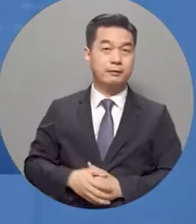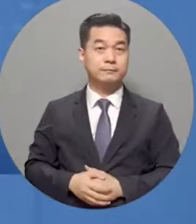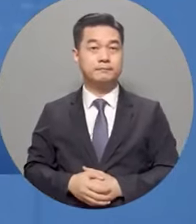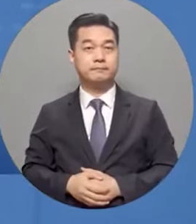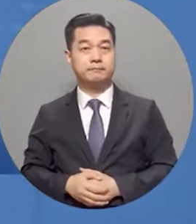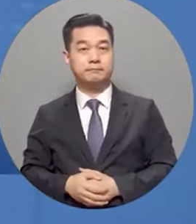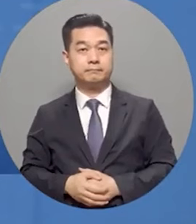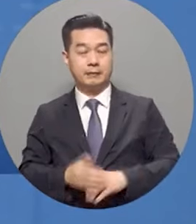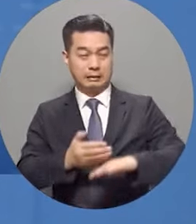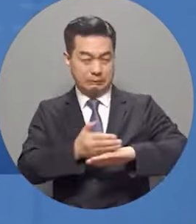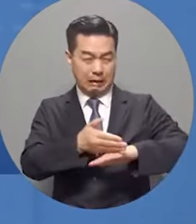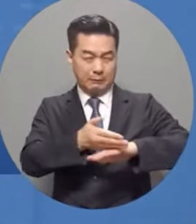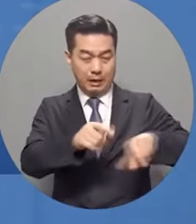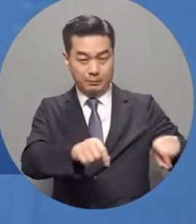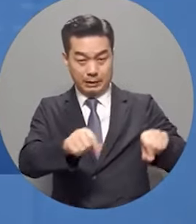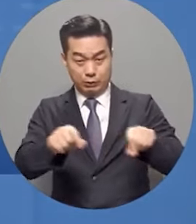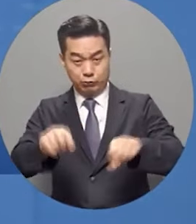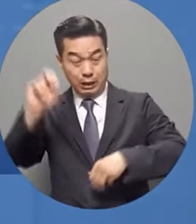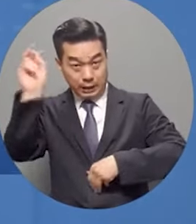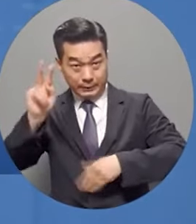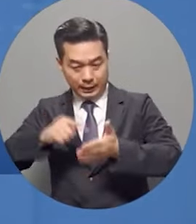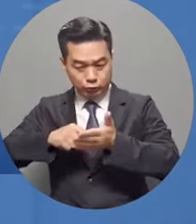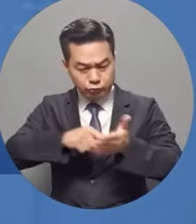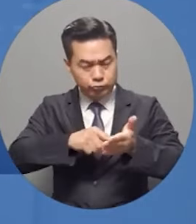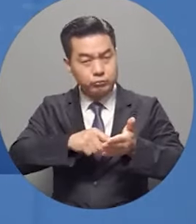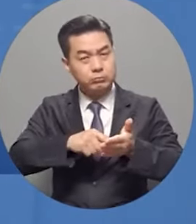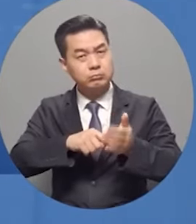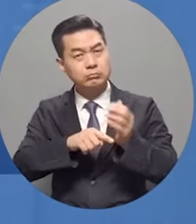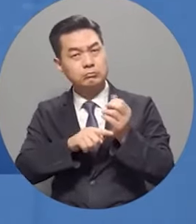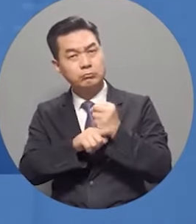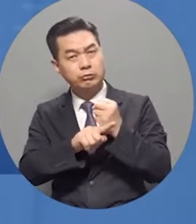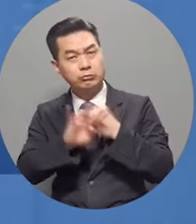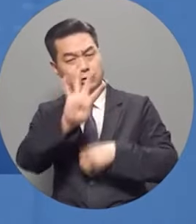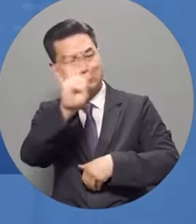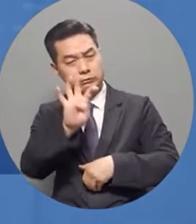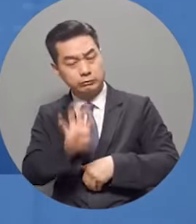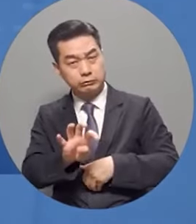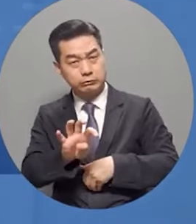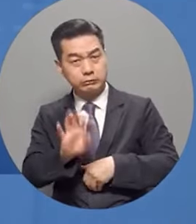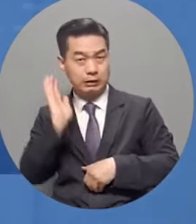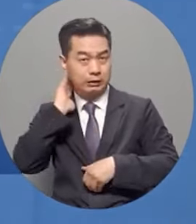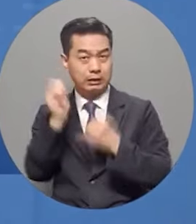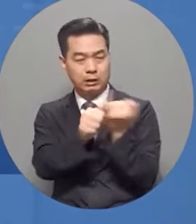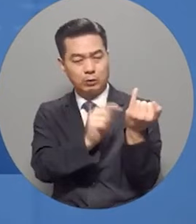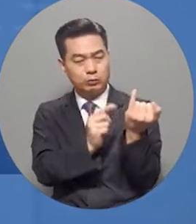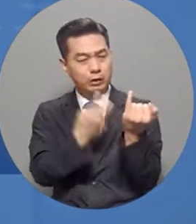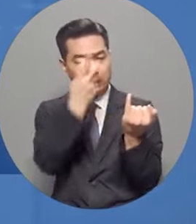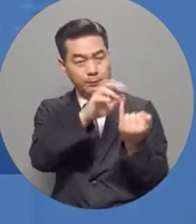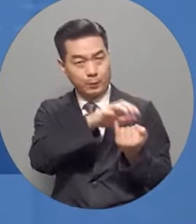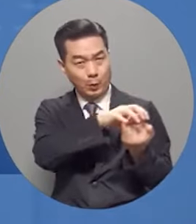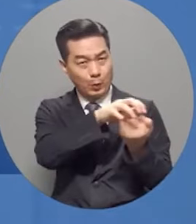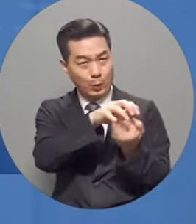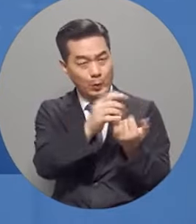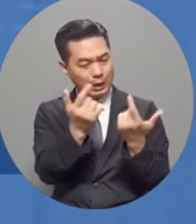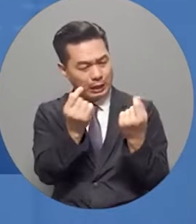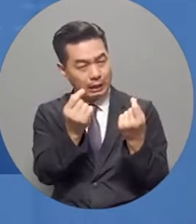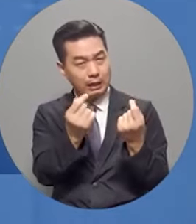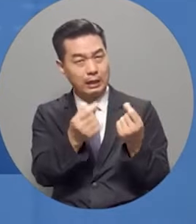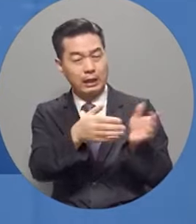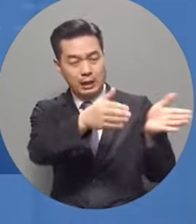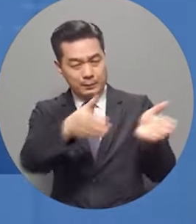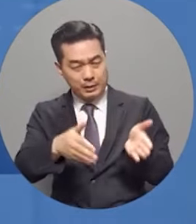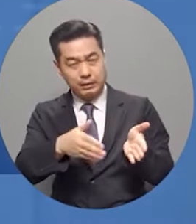4일 피일 미루던 수사를 갑자기 추진하는 저희가 김 여사를 보호하려는 약속 대련을 위해